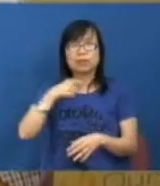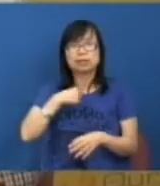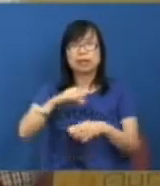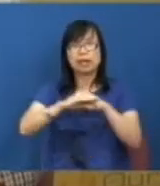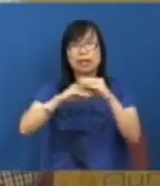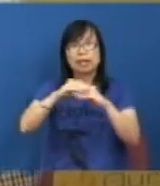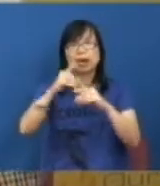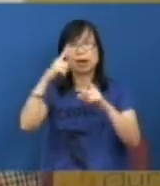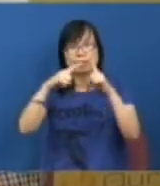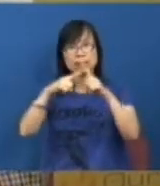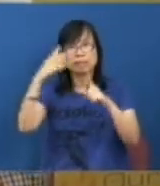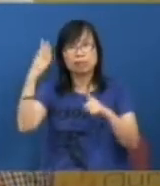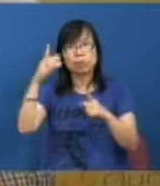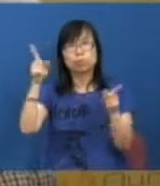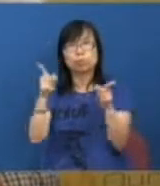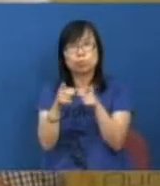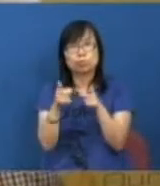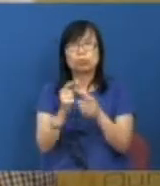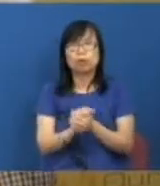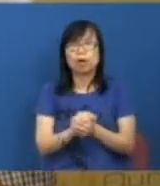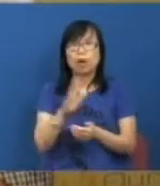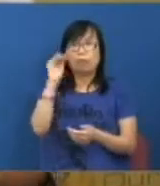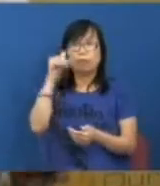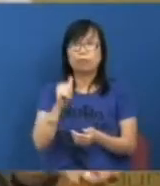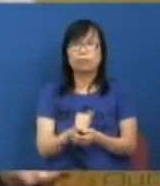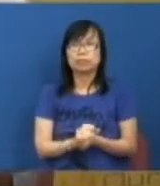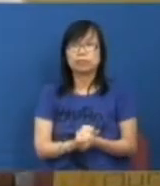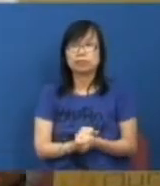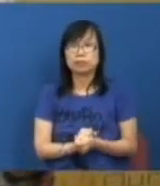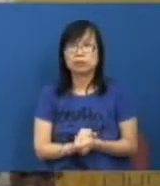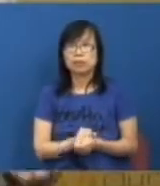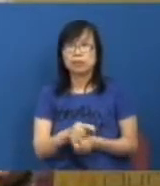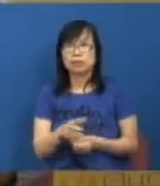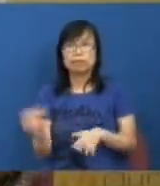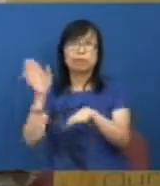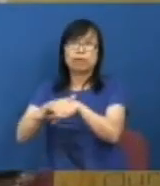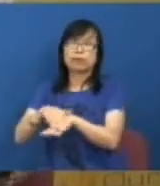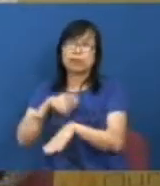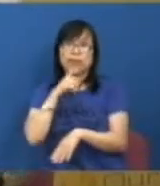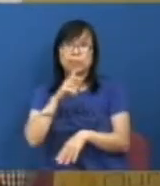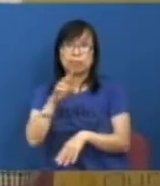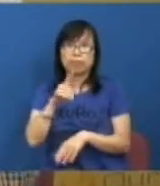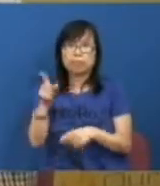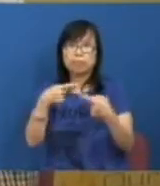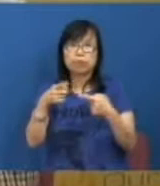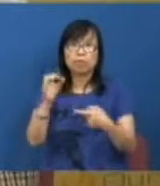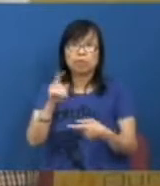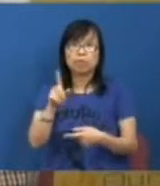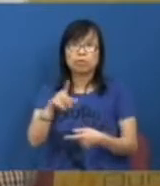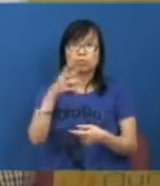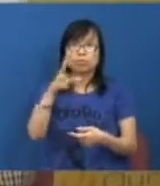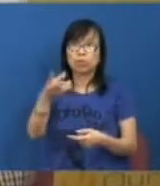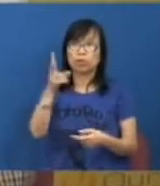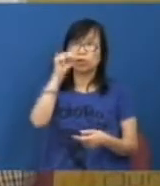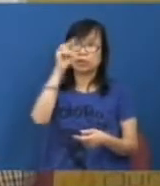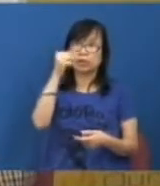過咧人手短缺咧，到時咧睇下用唔用喎。咁其實同擱置有乜分別啫？即係用咗20億喎，咁我覺得